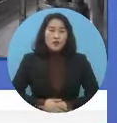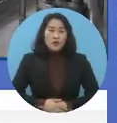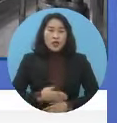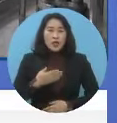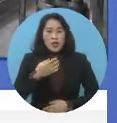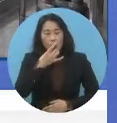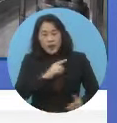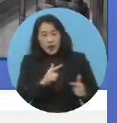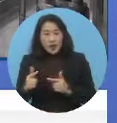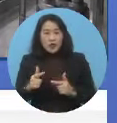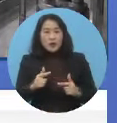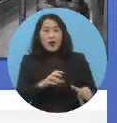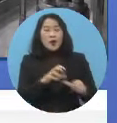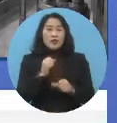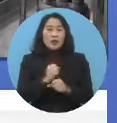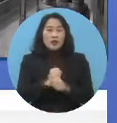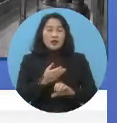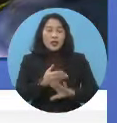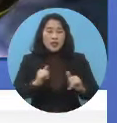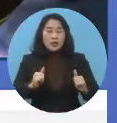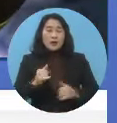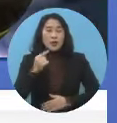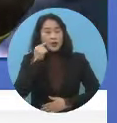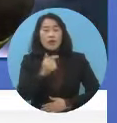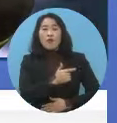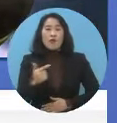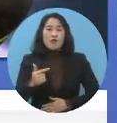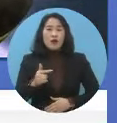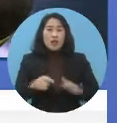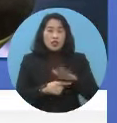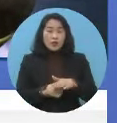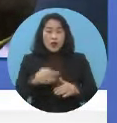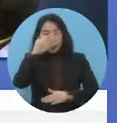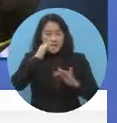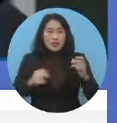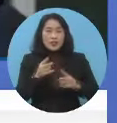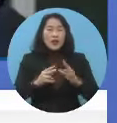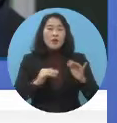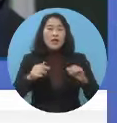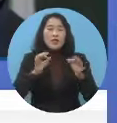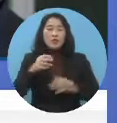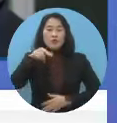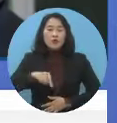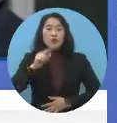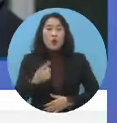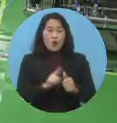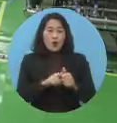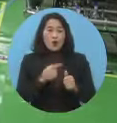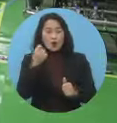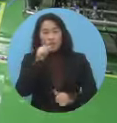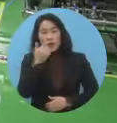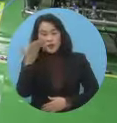무설탕 잼을 만들어 외국인의 입맛까지 사로잡은 농촌 청년 사업과 김주호 실을 소개합니다 함께 보시죠